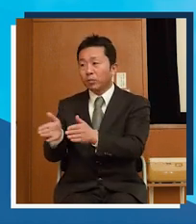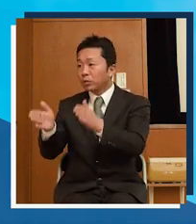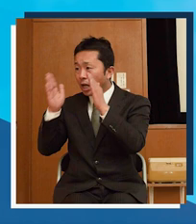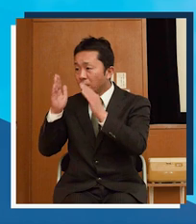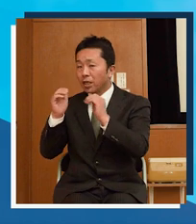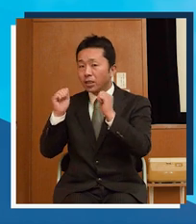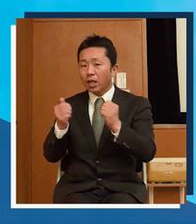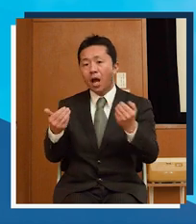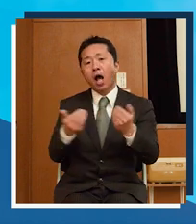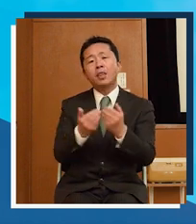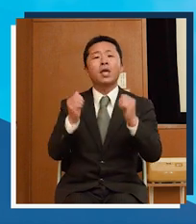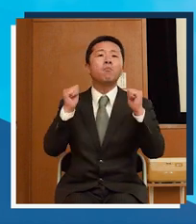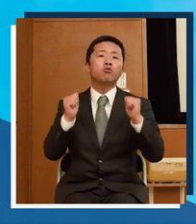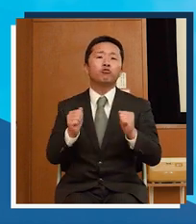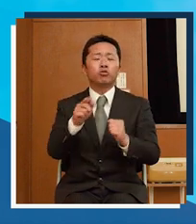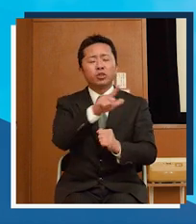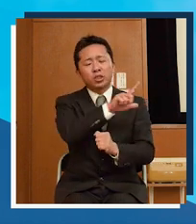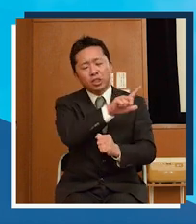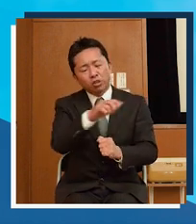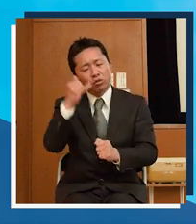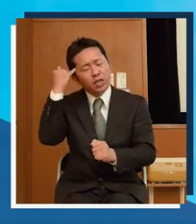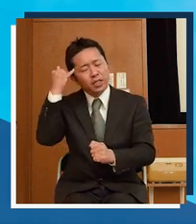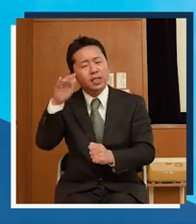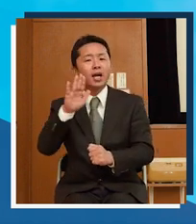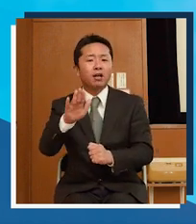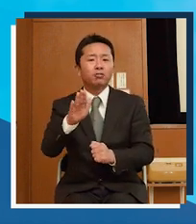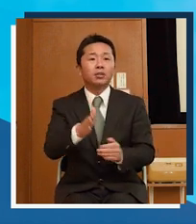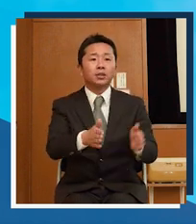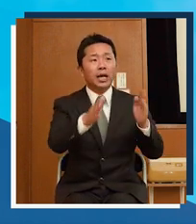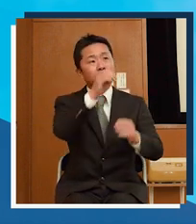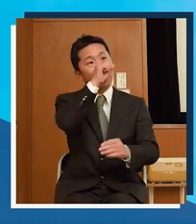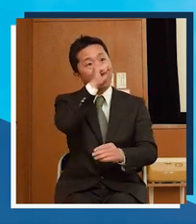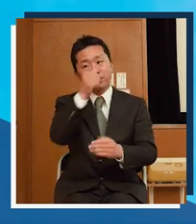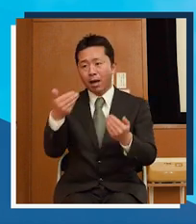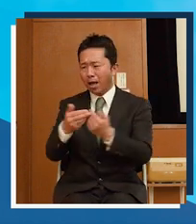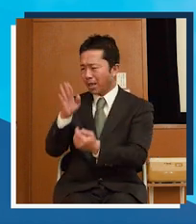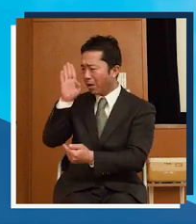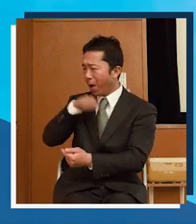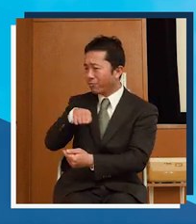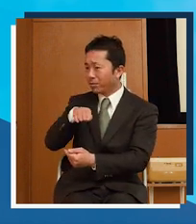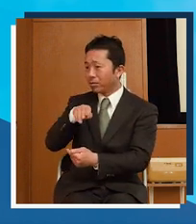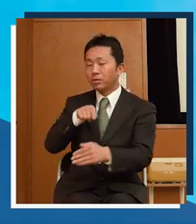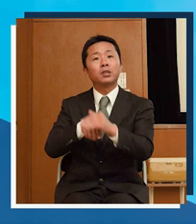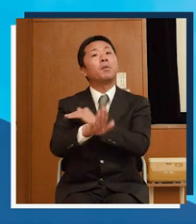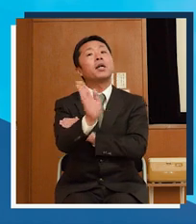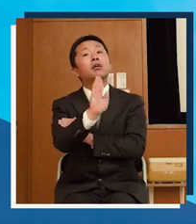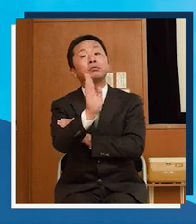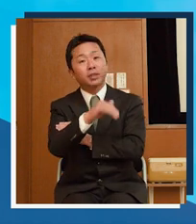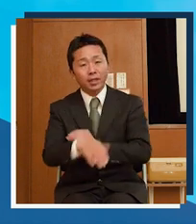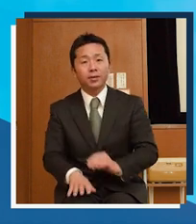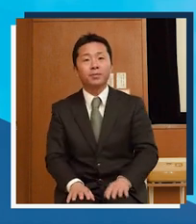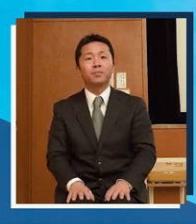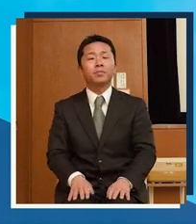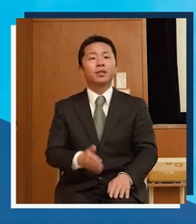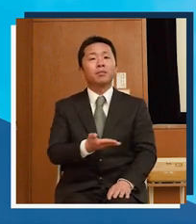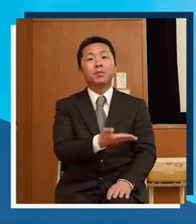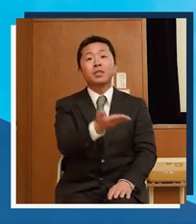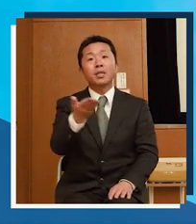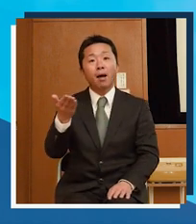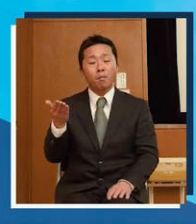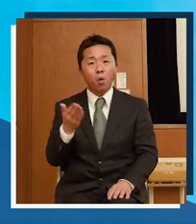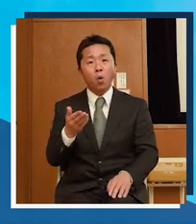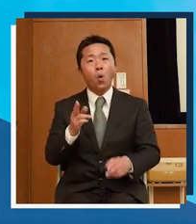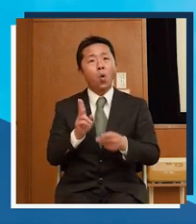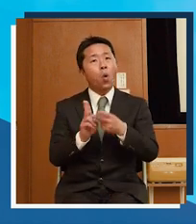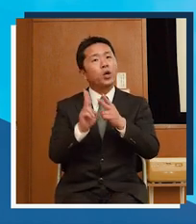反対の方もいてたくさんさんいろんな意見があるんですけど賛成がいいとか反対が悪いとかそういうことを言ってるのではなくてみんなきっと